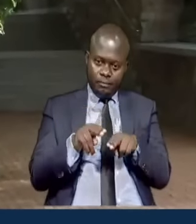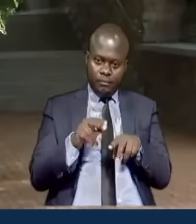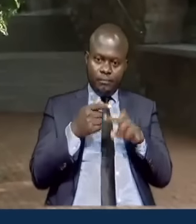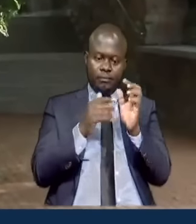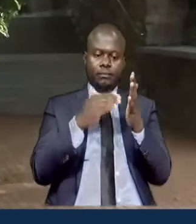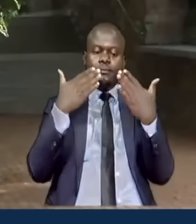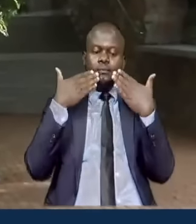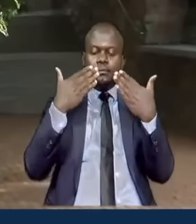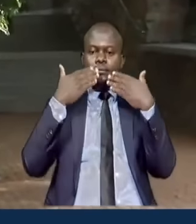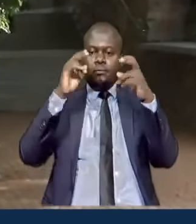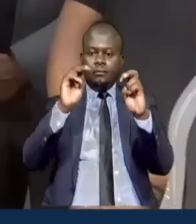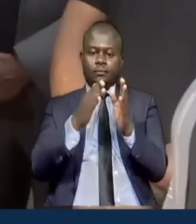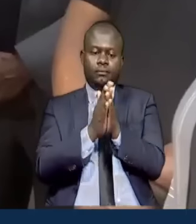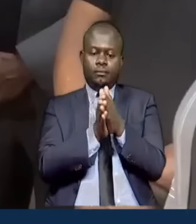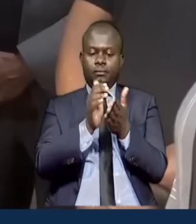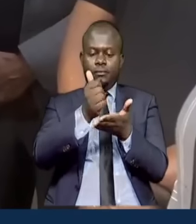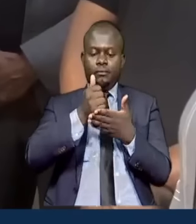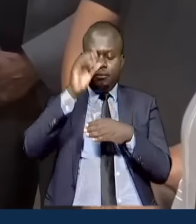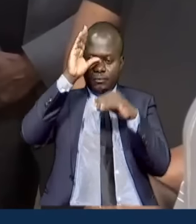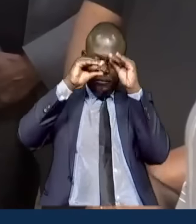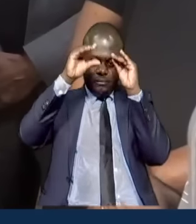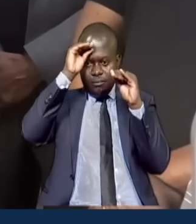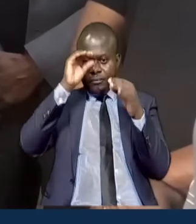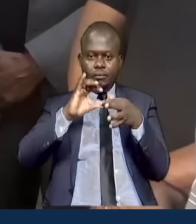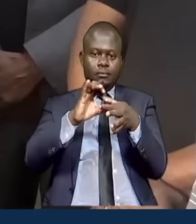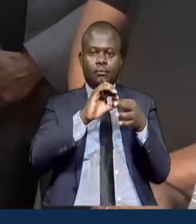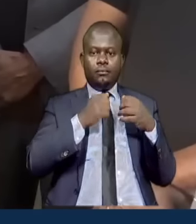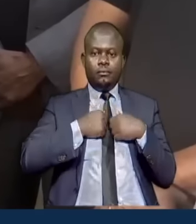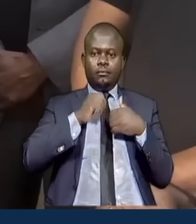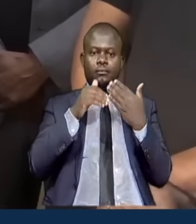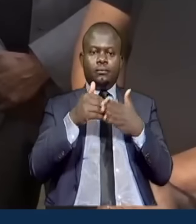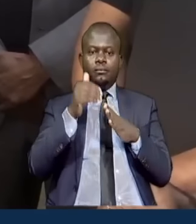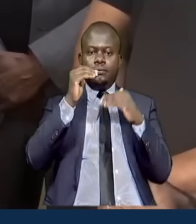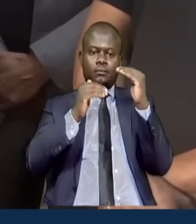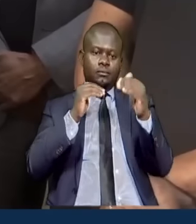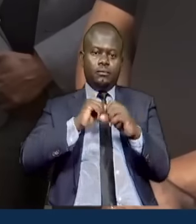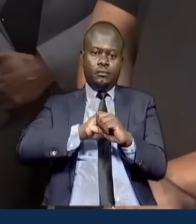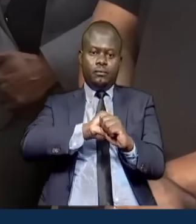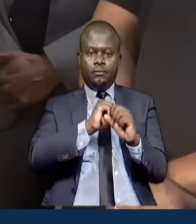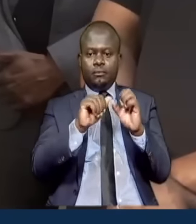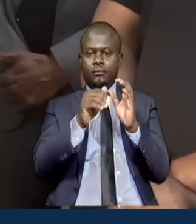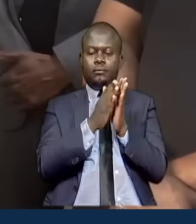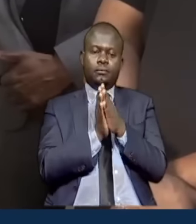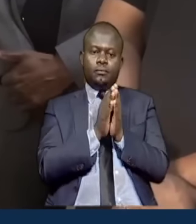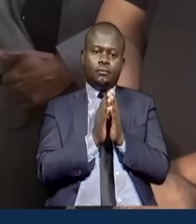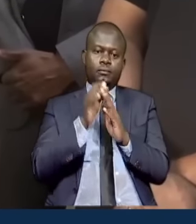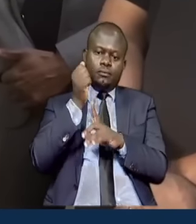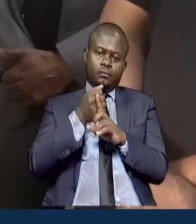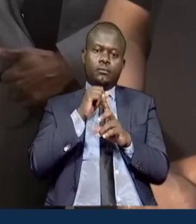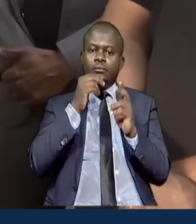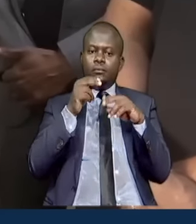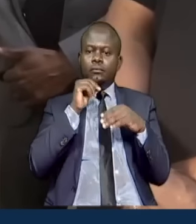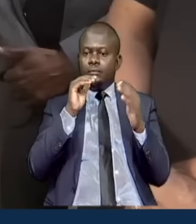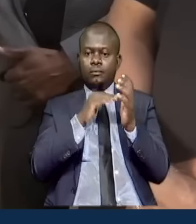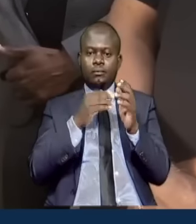ko aya mateka adufasha kuyigiraho, kwifatanyije n'Abanyarwanda mu rwego rwo gusigasira aya mateka, duharanira ko ibyabaye bitazongera kuba